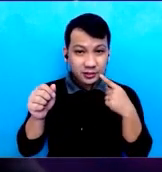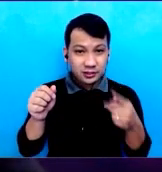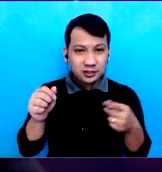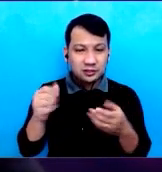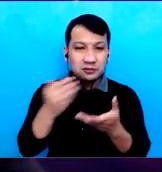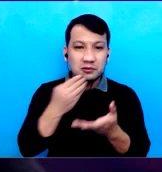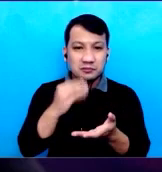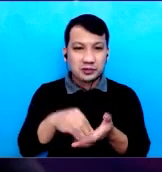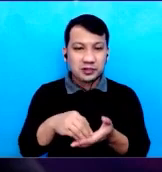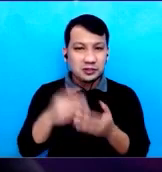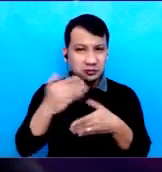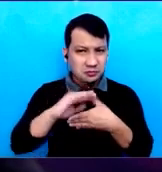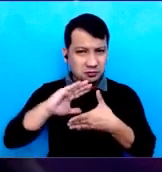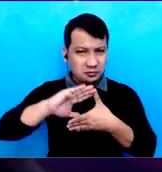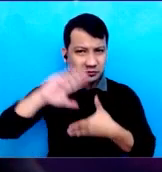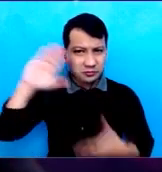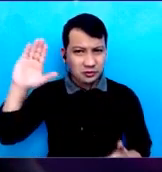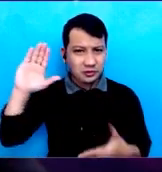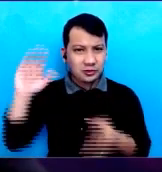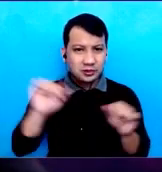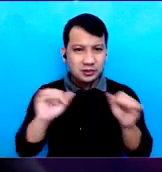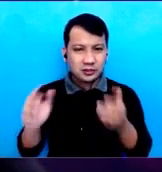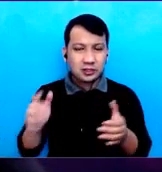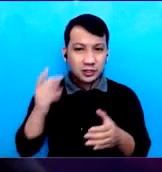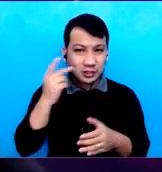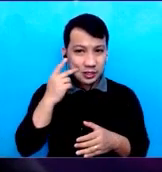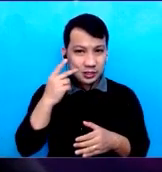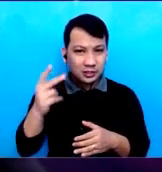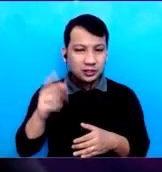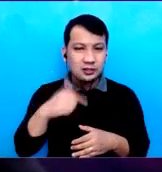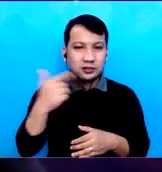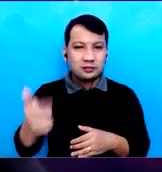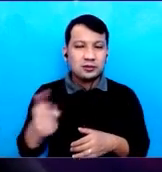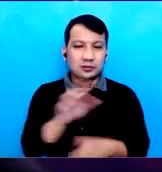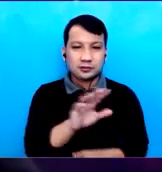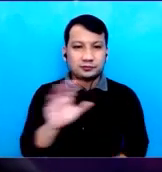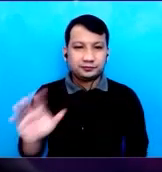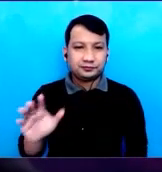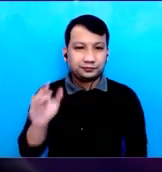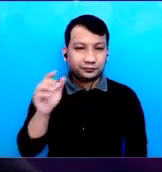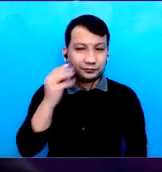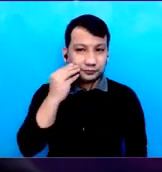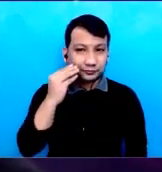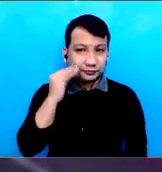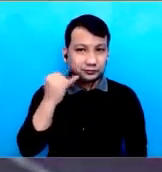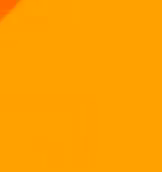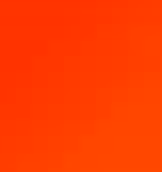rin ng vlogger turned actress kay Kylie. Nasa frontline ng balitang yan si MJ Morfor.